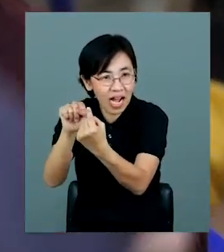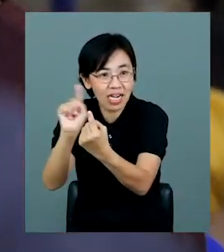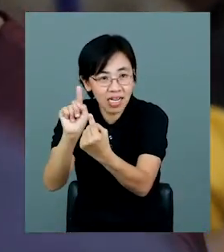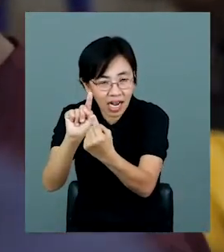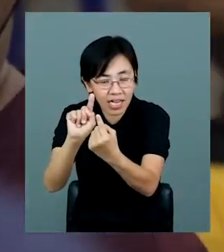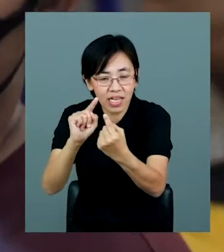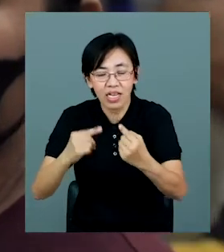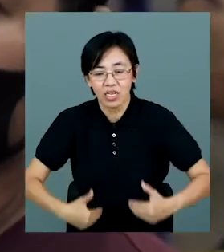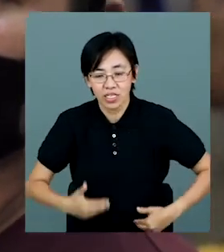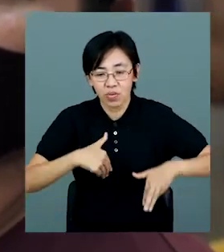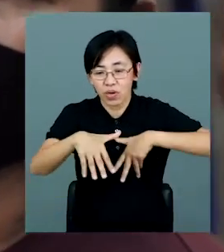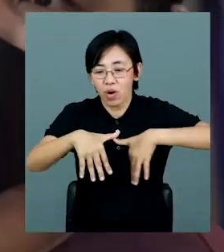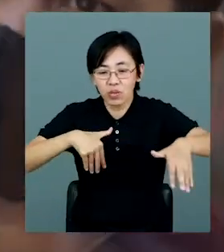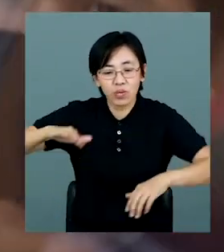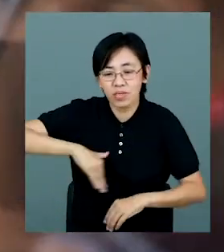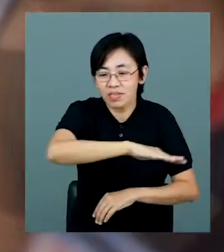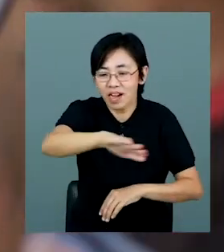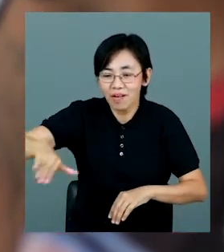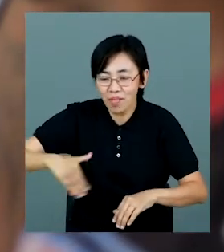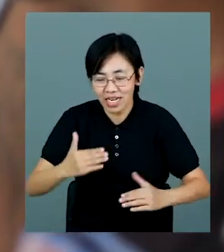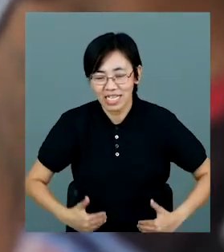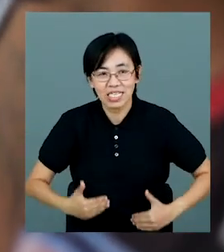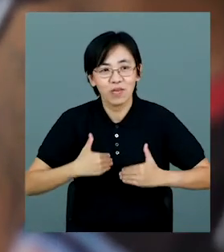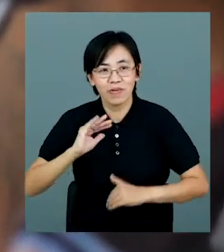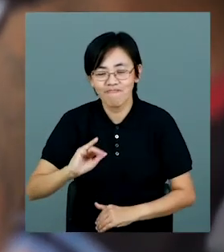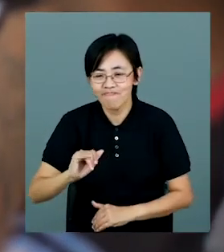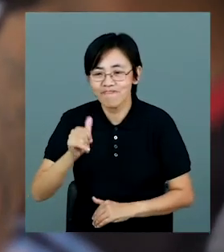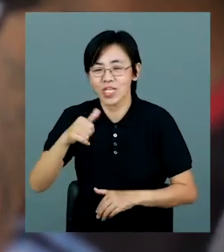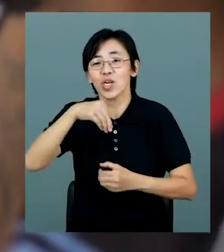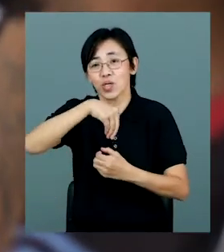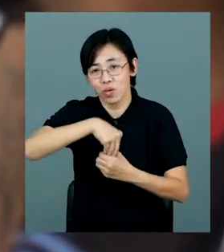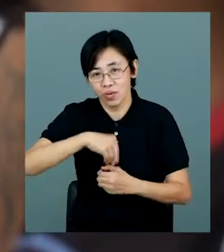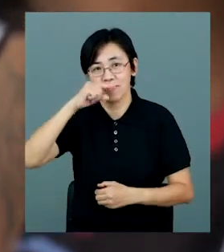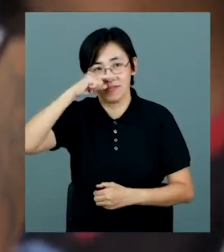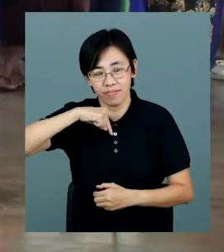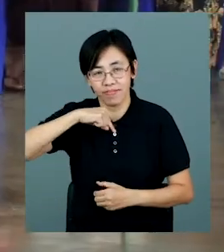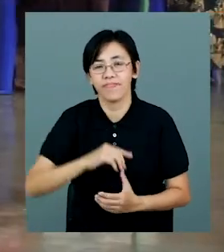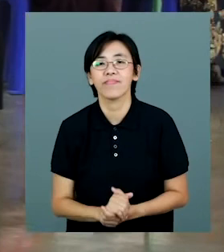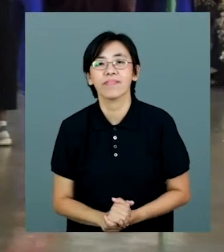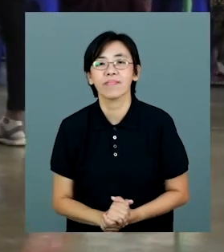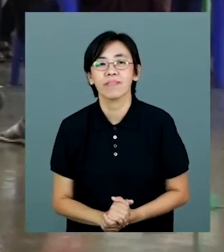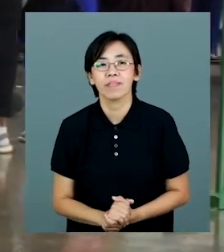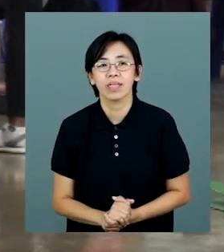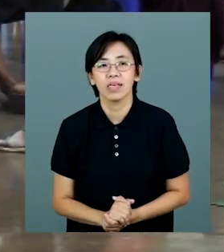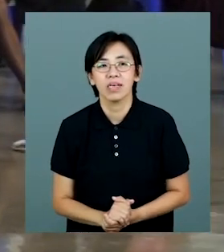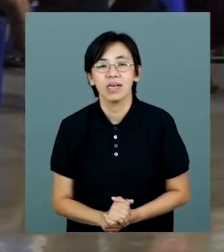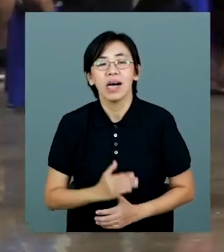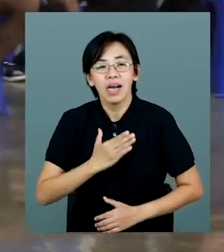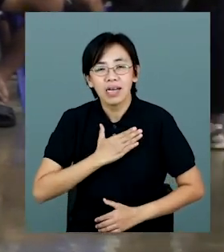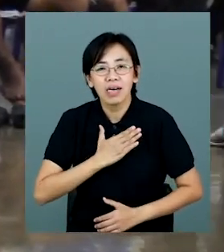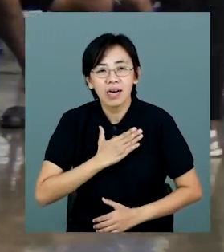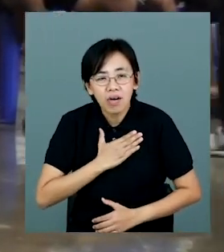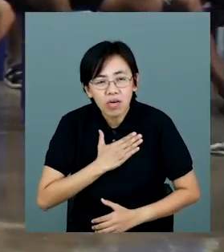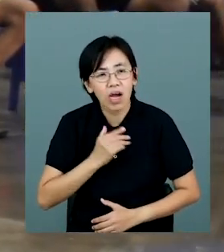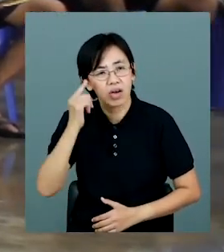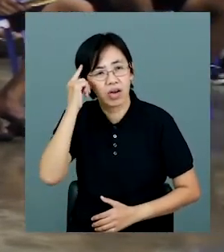นั้นก็คือคุณภาพชีวิตของทุกชีวิตที่อาศัยอยู่ในประเทศไทยนะครับและมากไปกว่านั้นเองก็ทำ